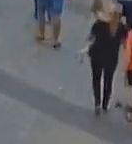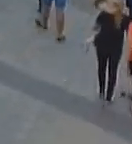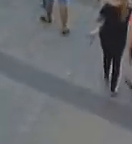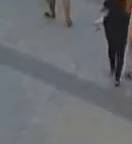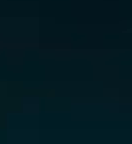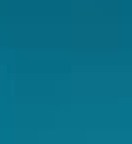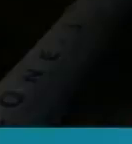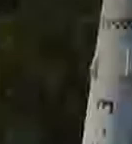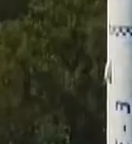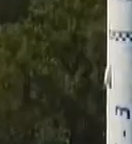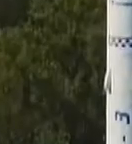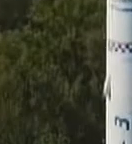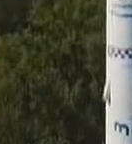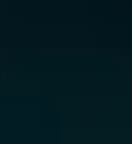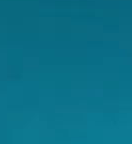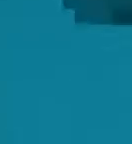Музика